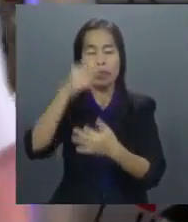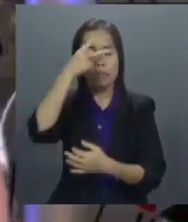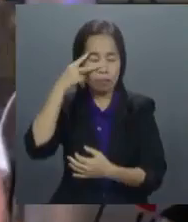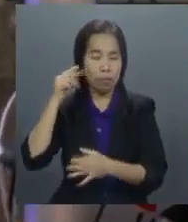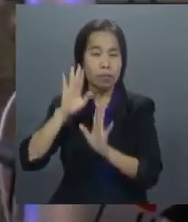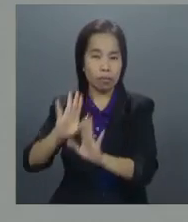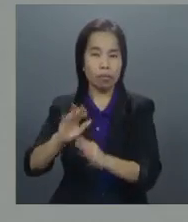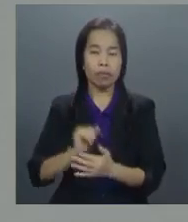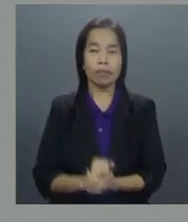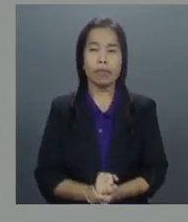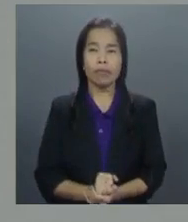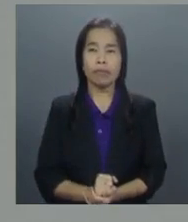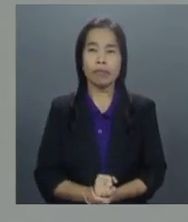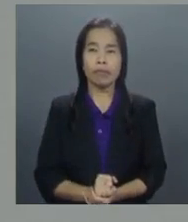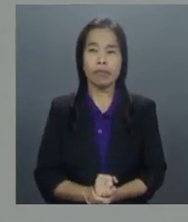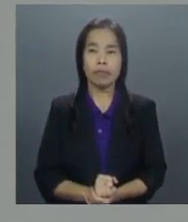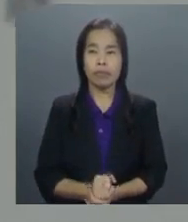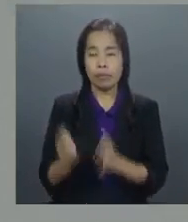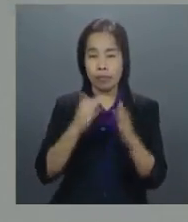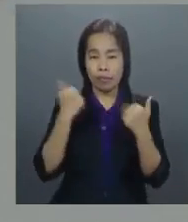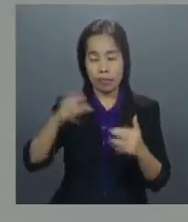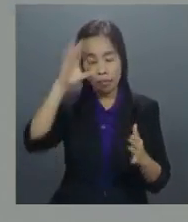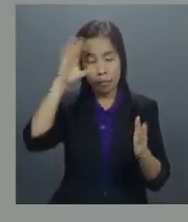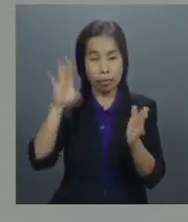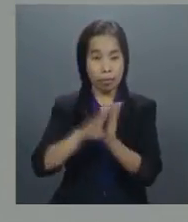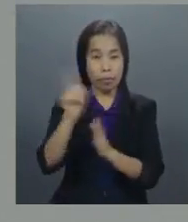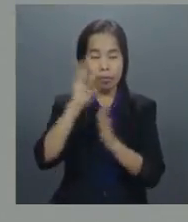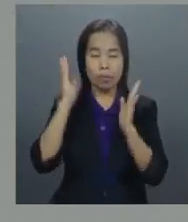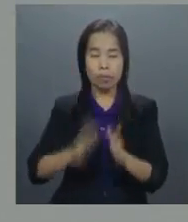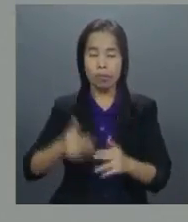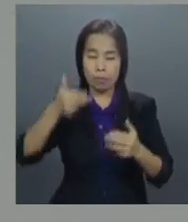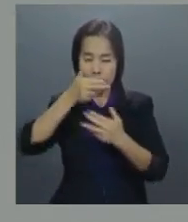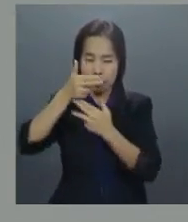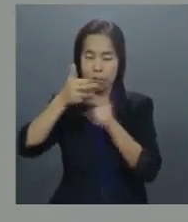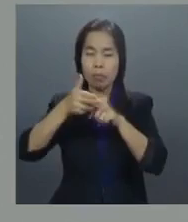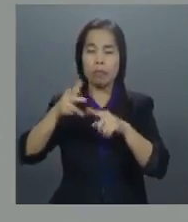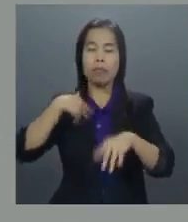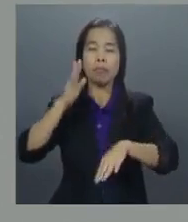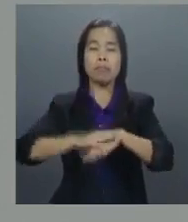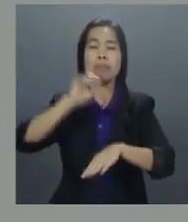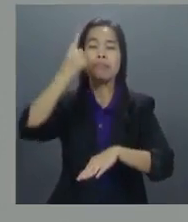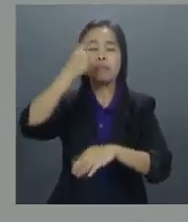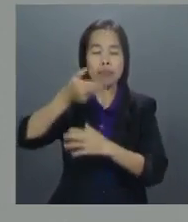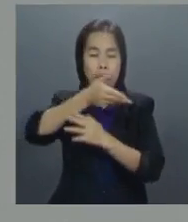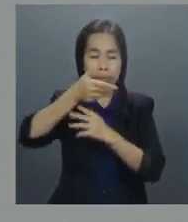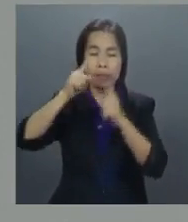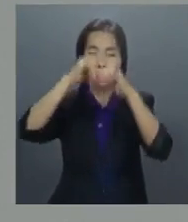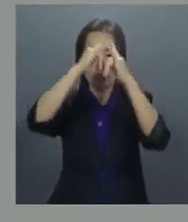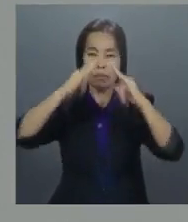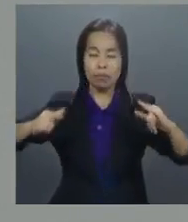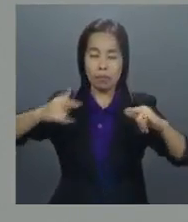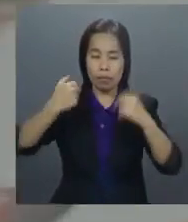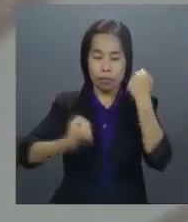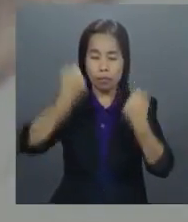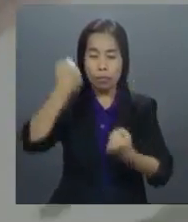ายส่วนภาพของตากล้องสมัครเล่นสามารถที่จะบันทึกภาพผู้ต้องสงสัยนะคะที่อยู่บนหลังคาลานจอด